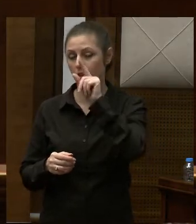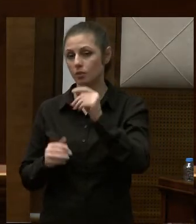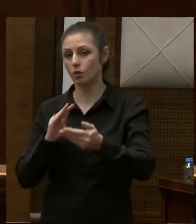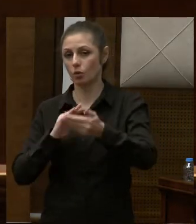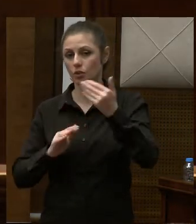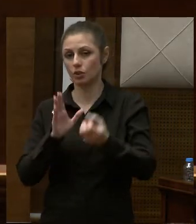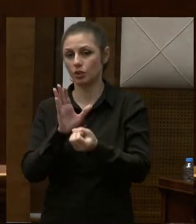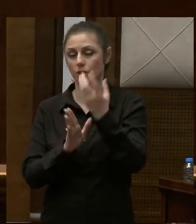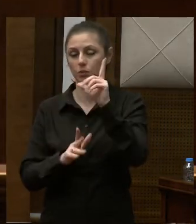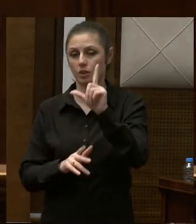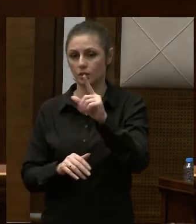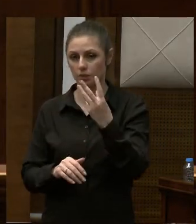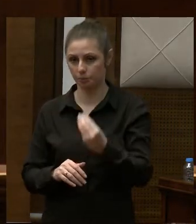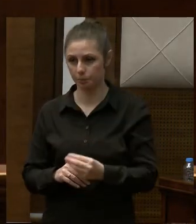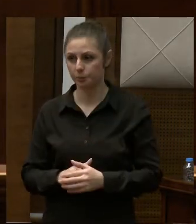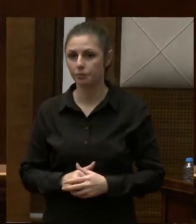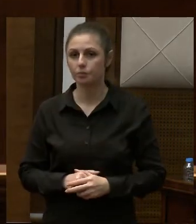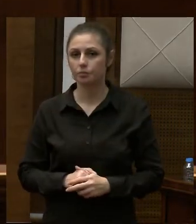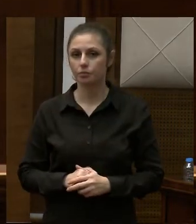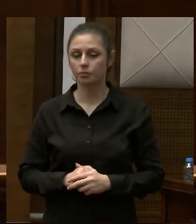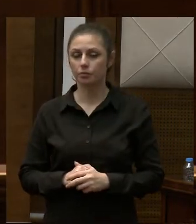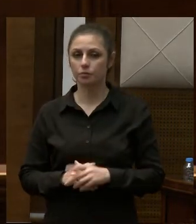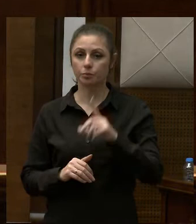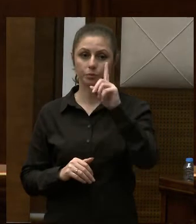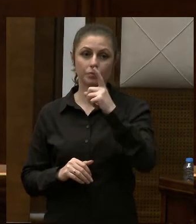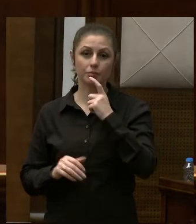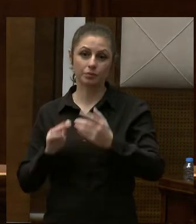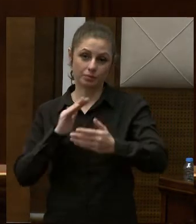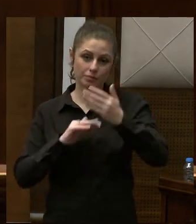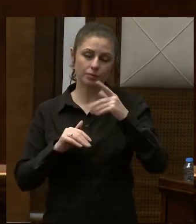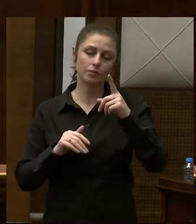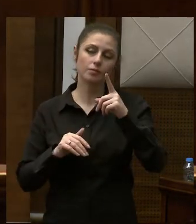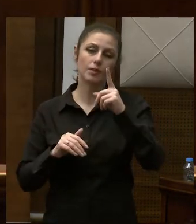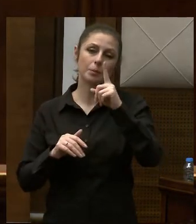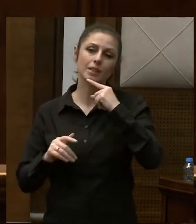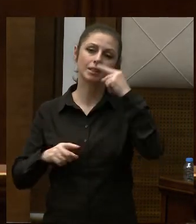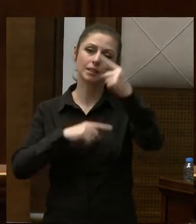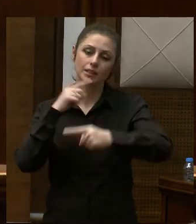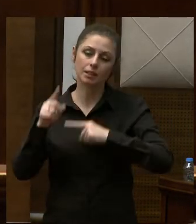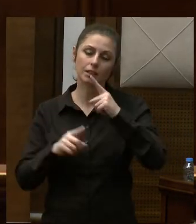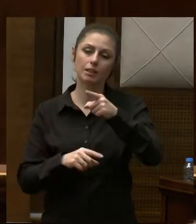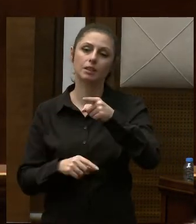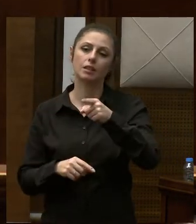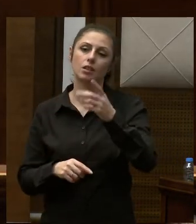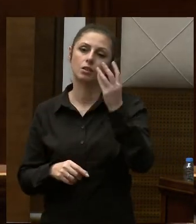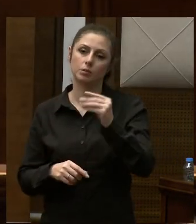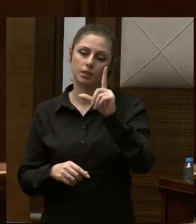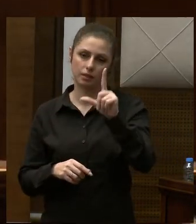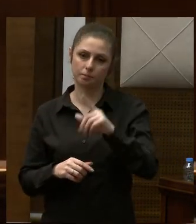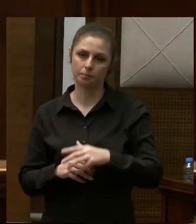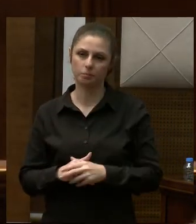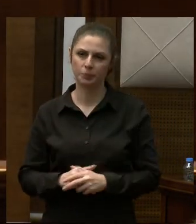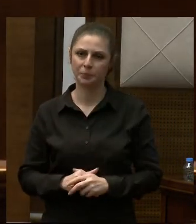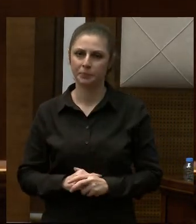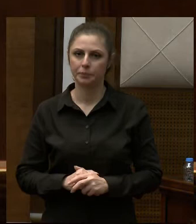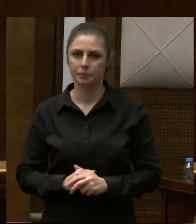kanunun. 28 Mart'tan sonra çıkarsa bir yıldan önce çıktığı için yasa uygulanamaz 2019 seçimlerinde. Bu nedenle herhalde